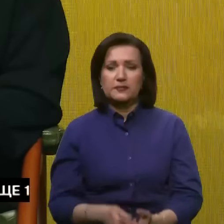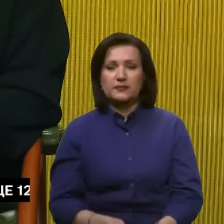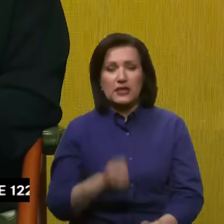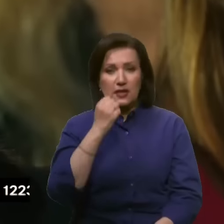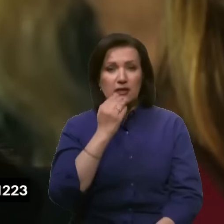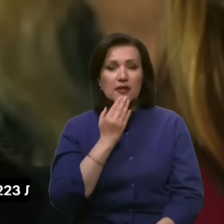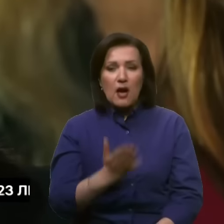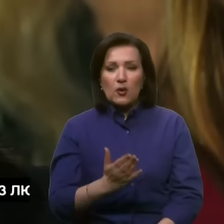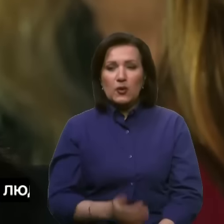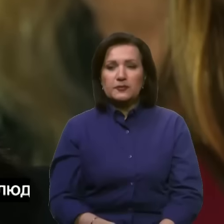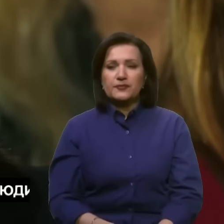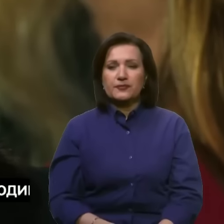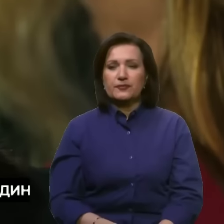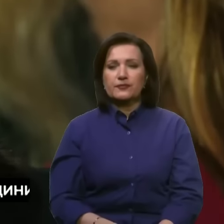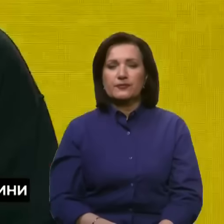Дякую.